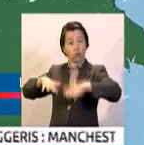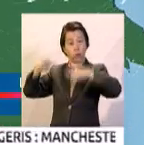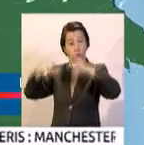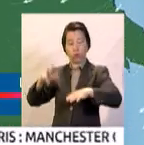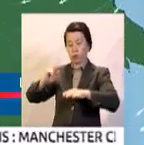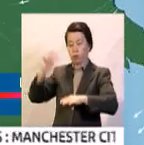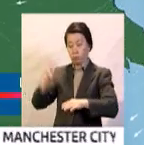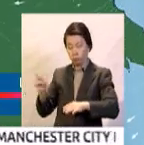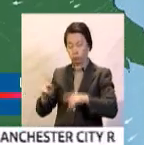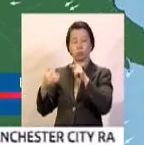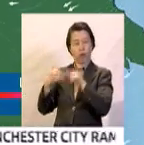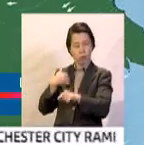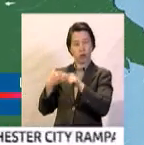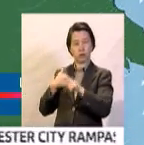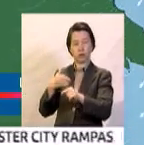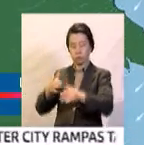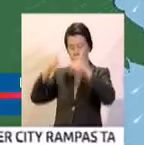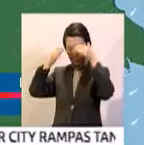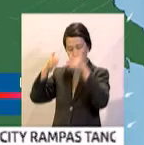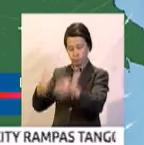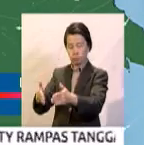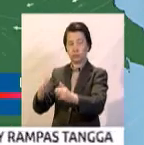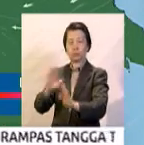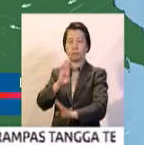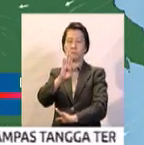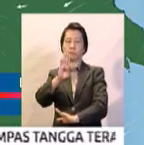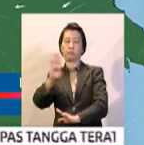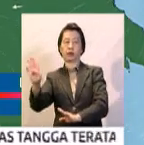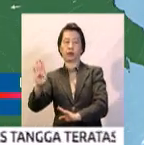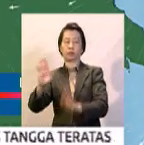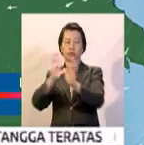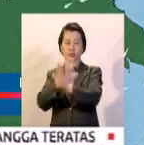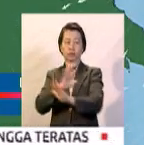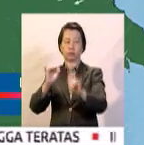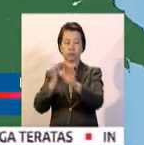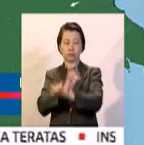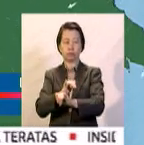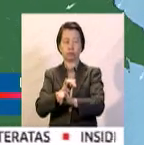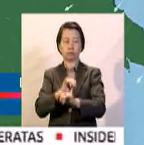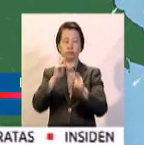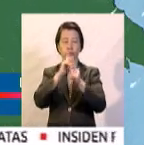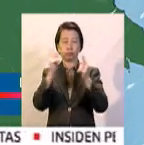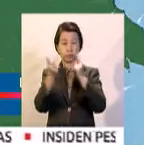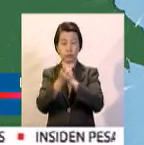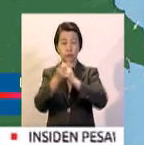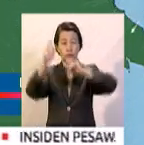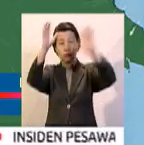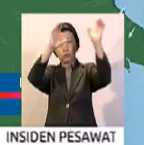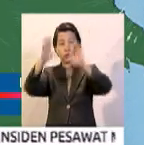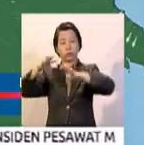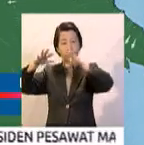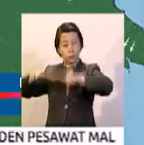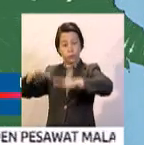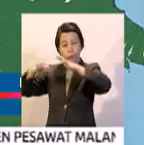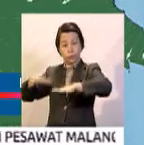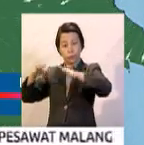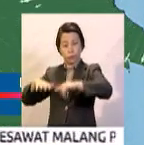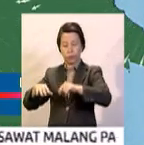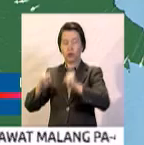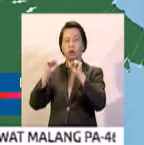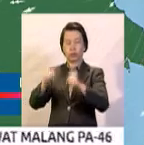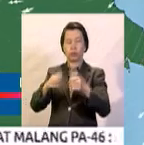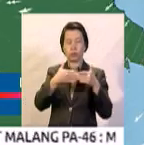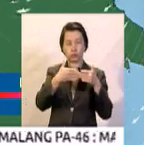petir sedang berlaku dan lebih tertumpu di bahagian barat negeri Sarawak. Keadaan cuaca yang lembap ini dijangkakan